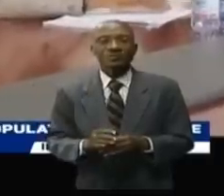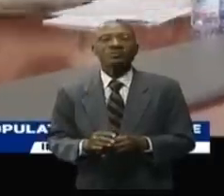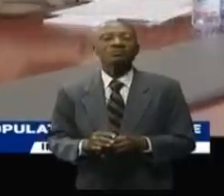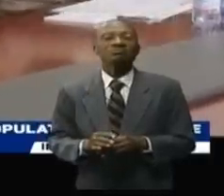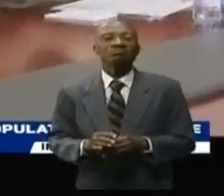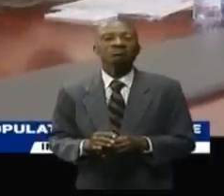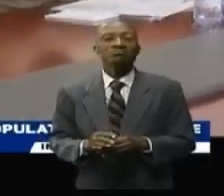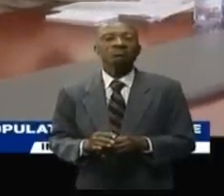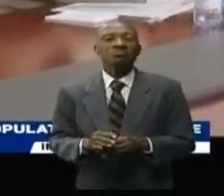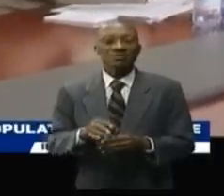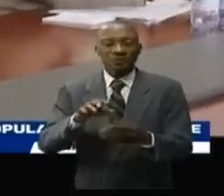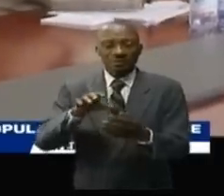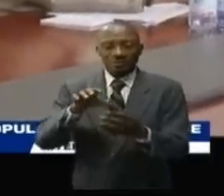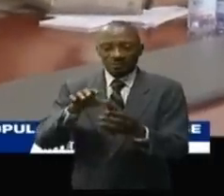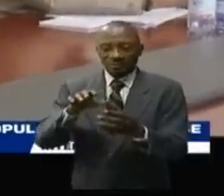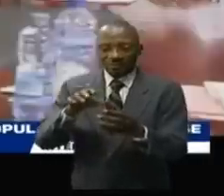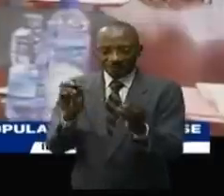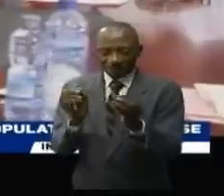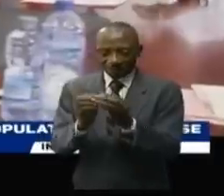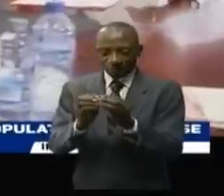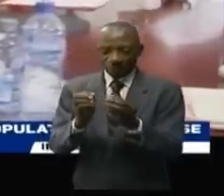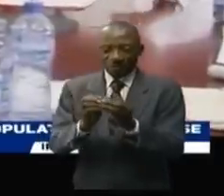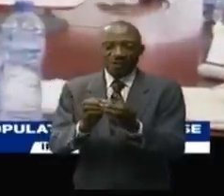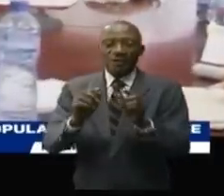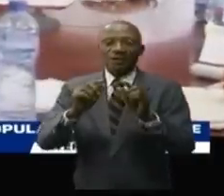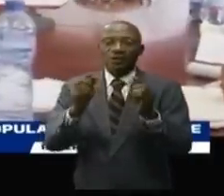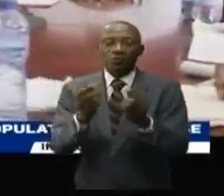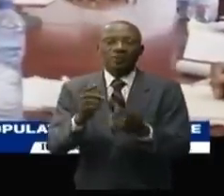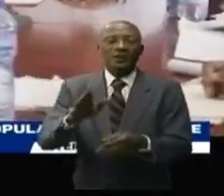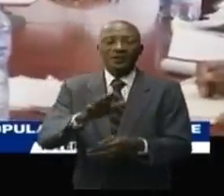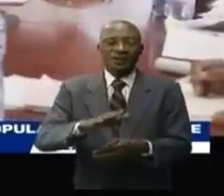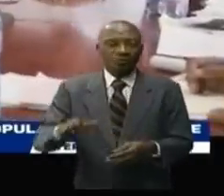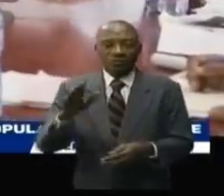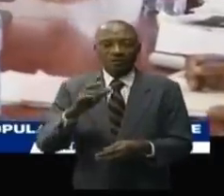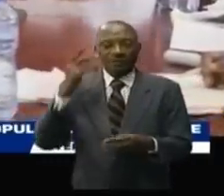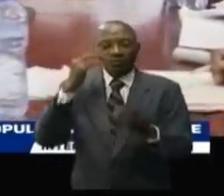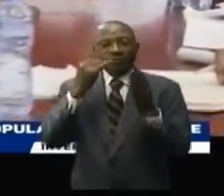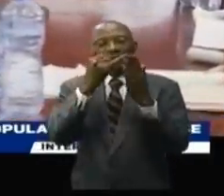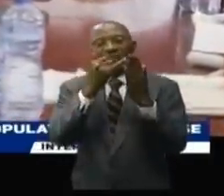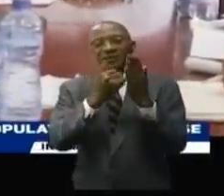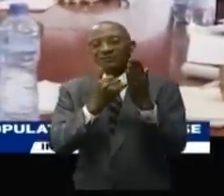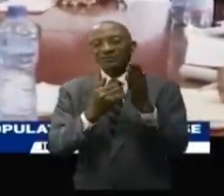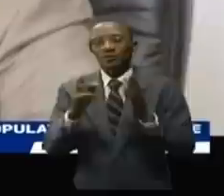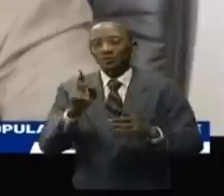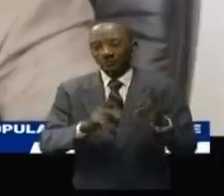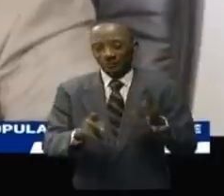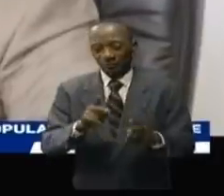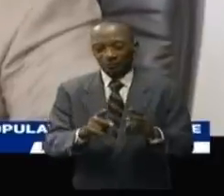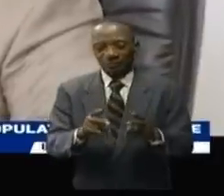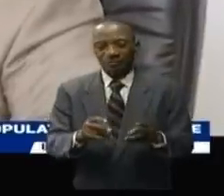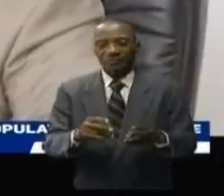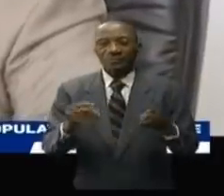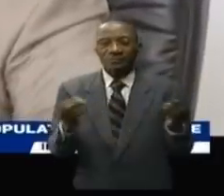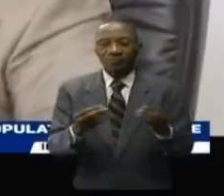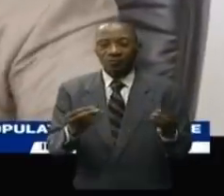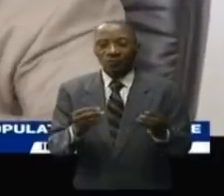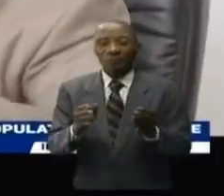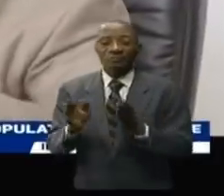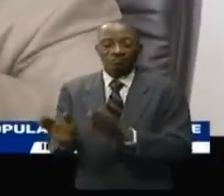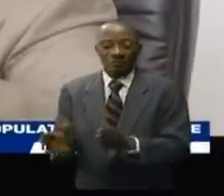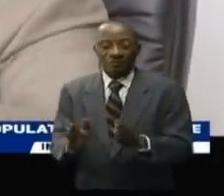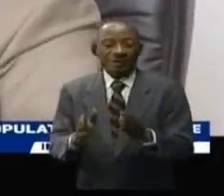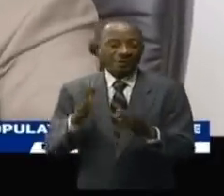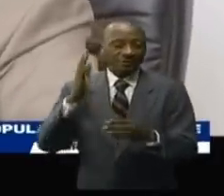l'Office national d'identification de la population pour statuer à ces sujets. Richard Ilunga Ntumba a annoncé pour bientôt le